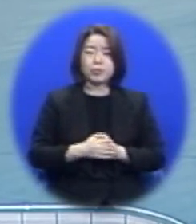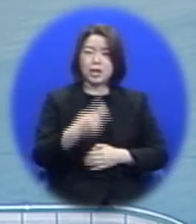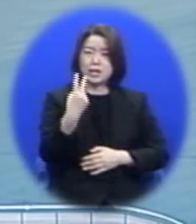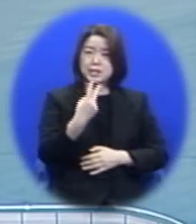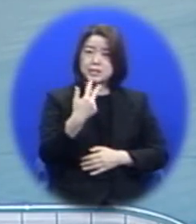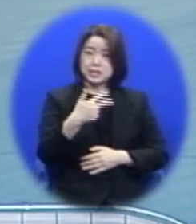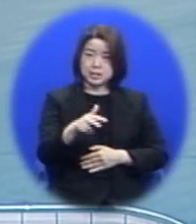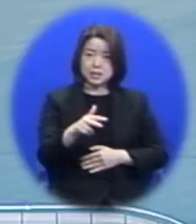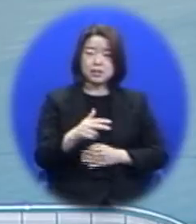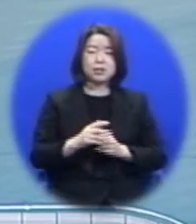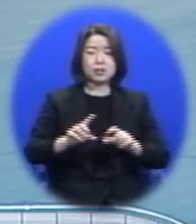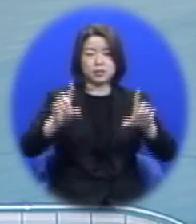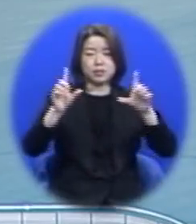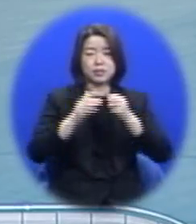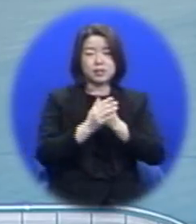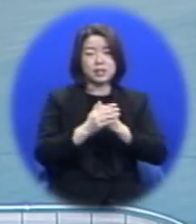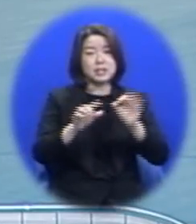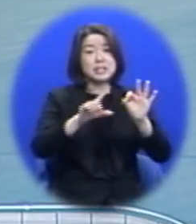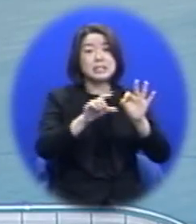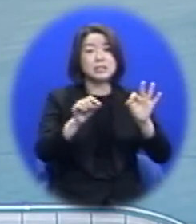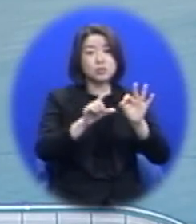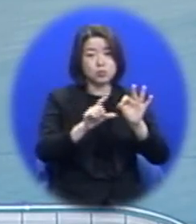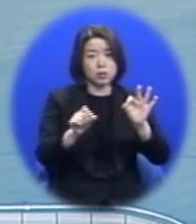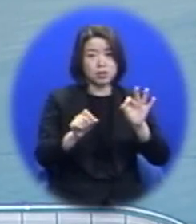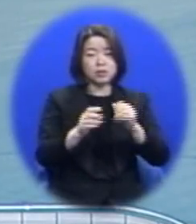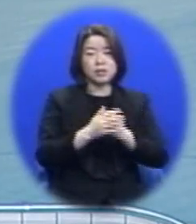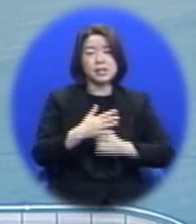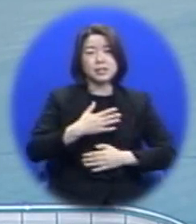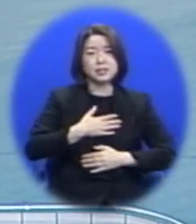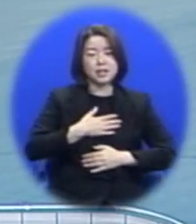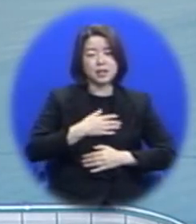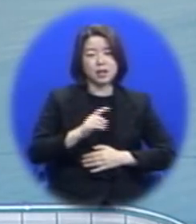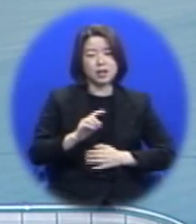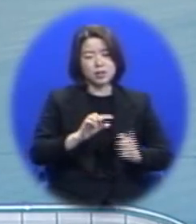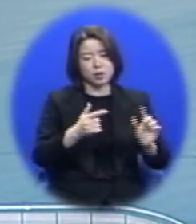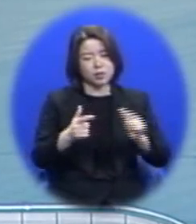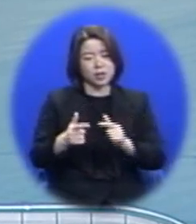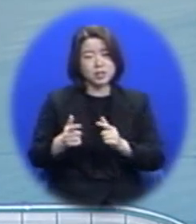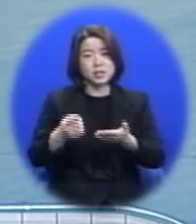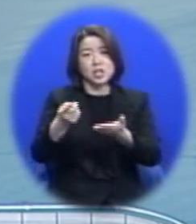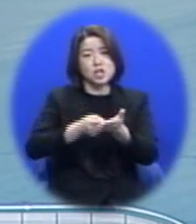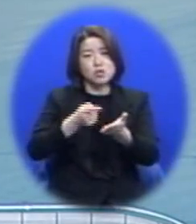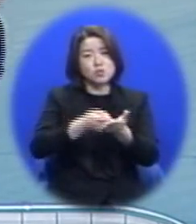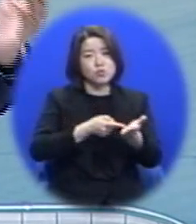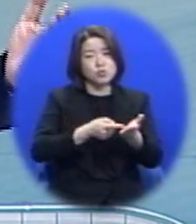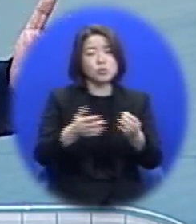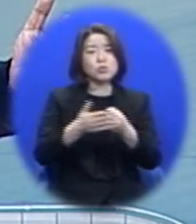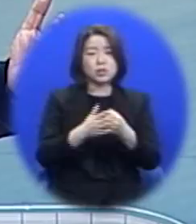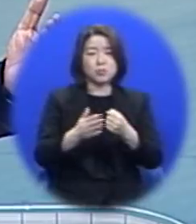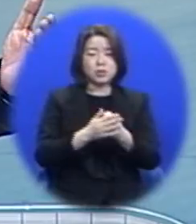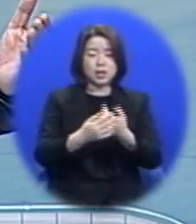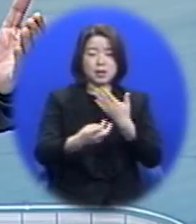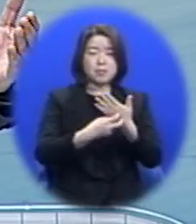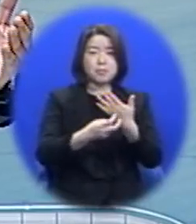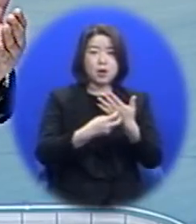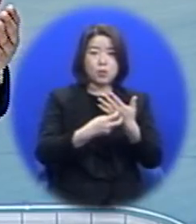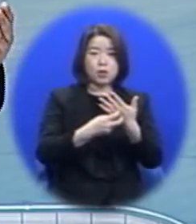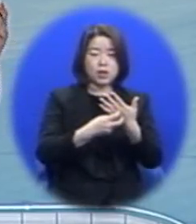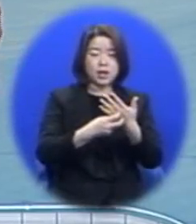2007년 10월입니다. 제가 이런저런 수술로 병원에 한 달 동안 입원해